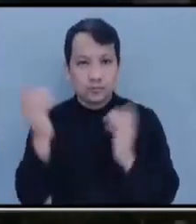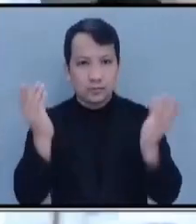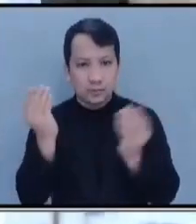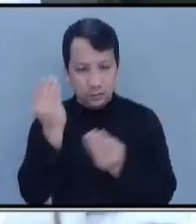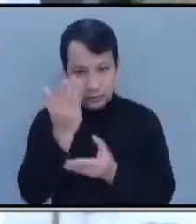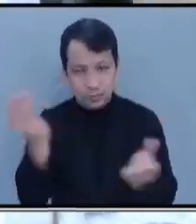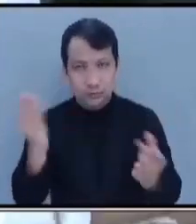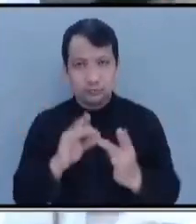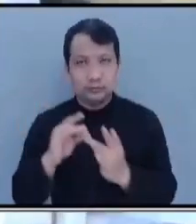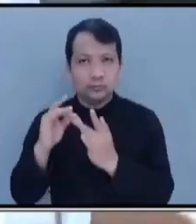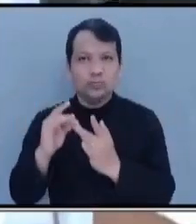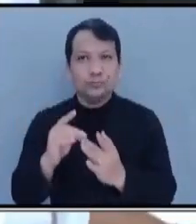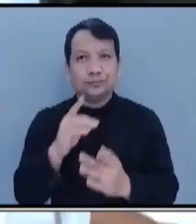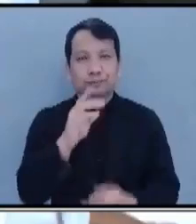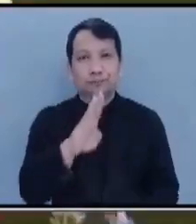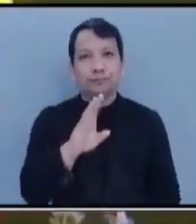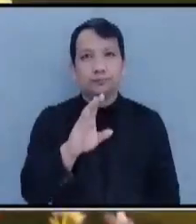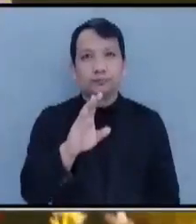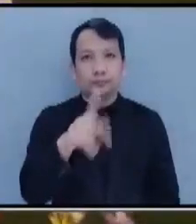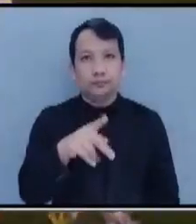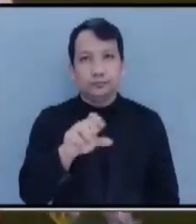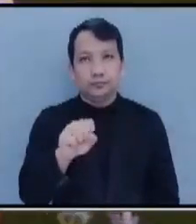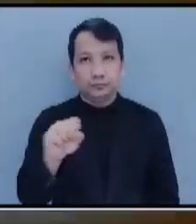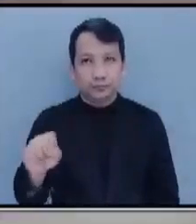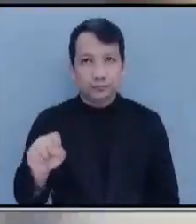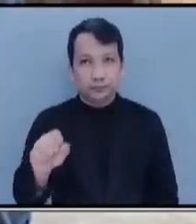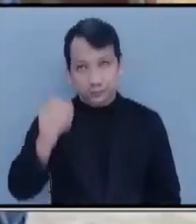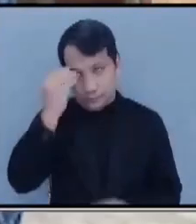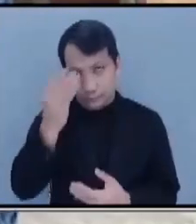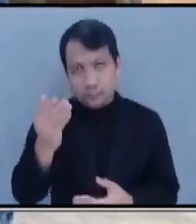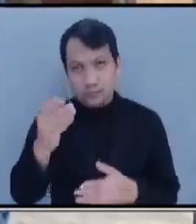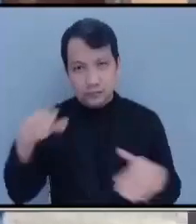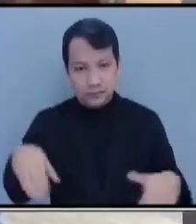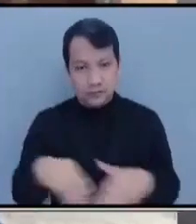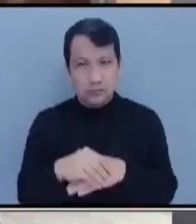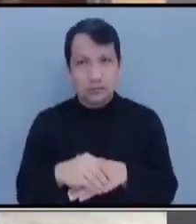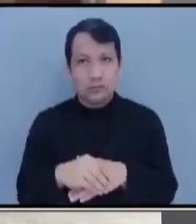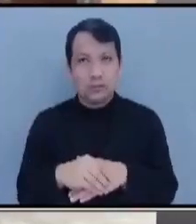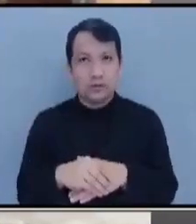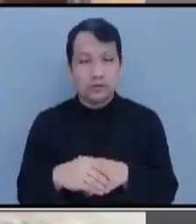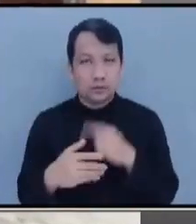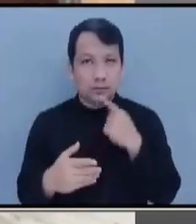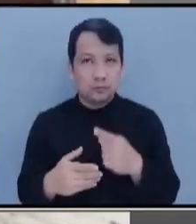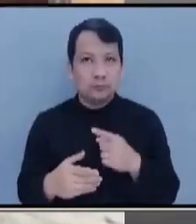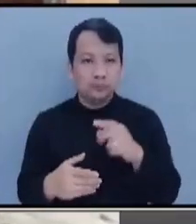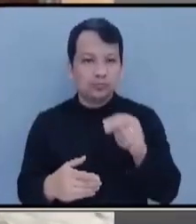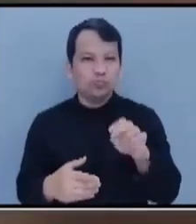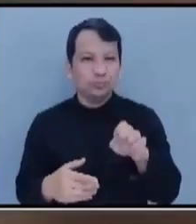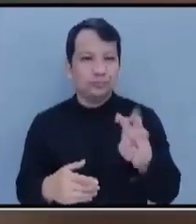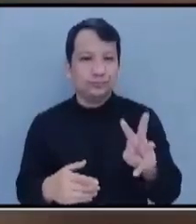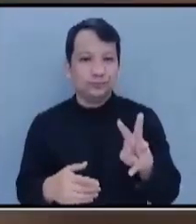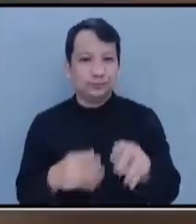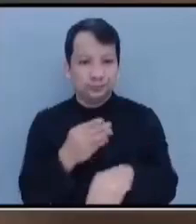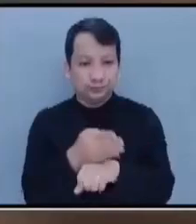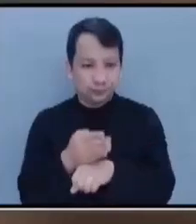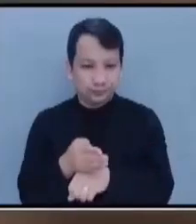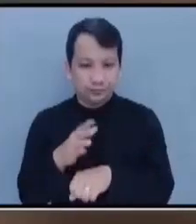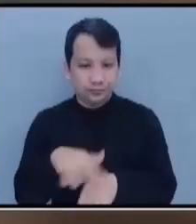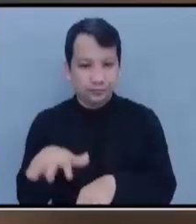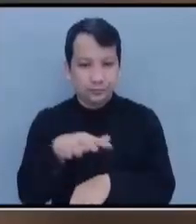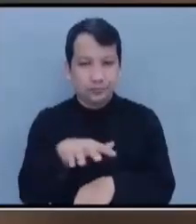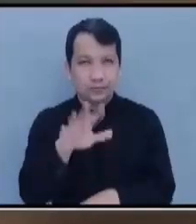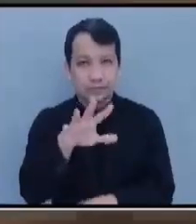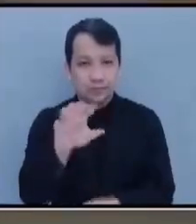din ang BPSF sa Huancayo dahil sa kasalang bayan. Habang sa bayan naman ng New Bataan, natanggap na ng mahigit 500